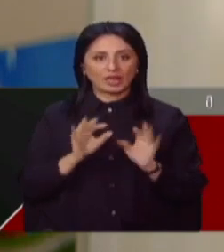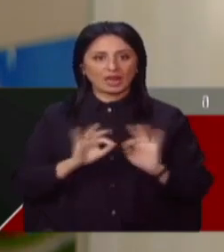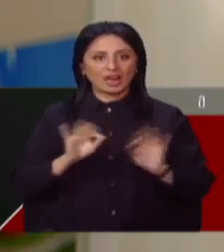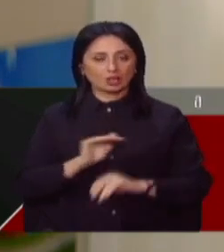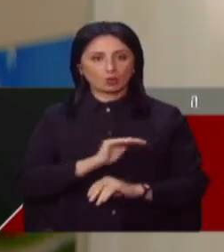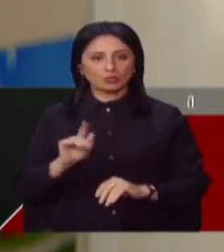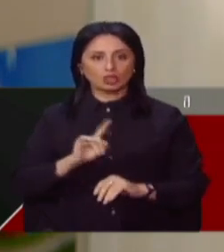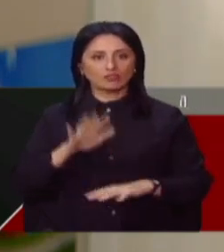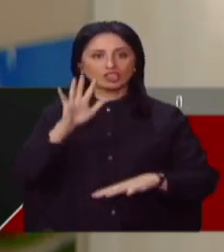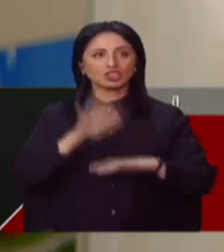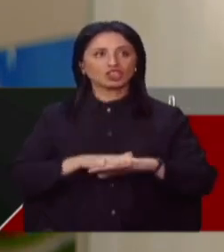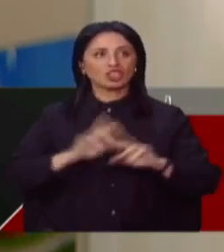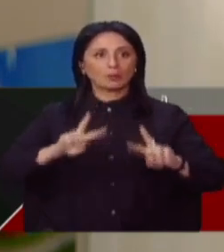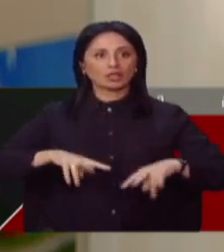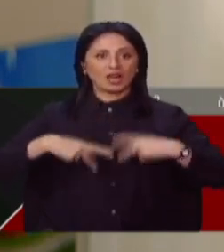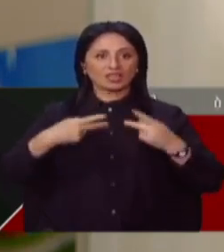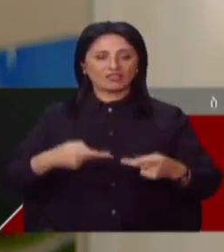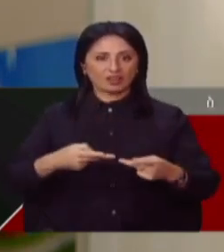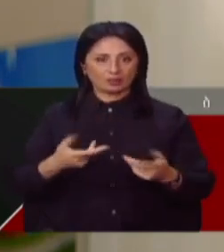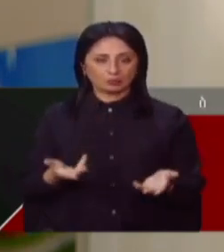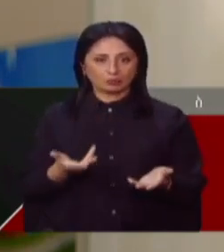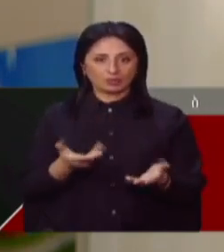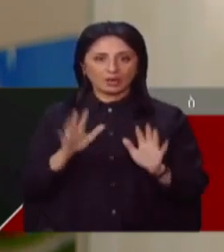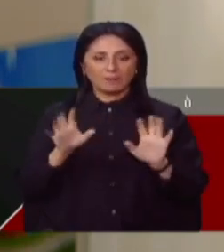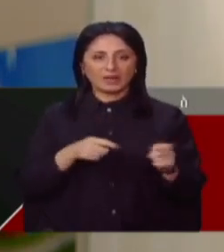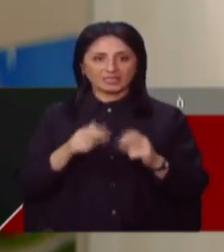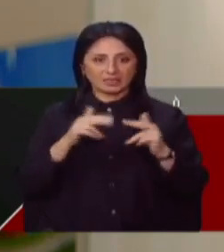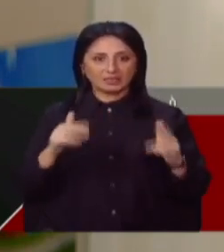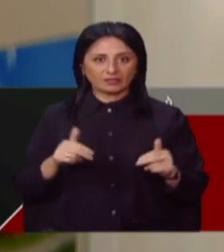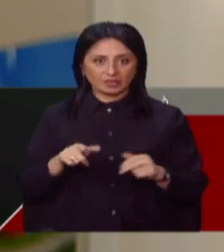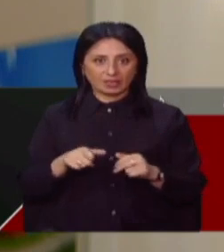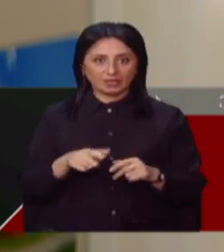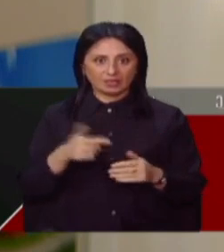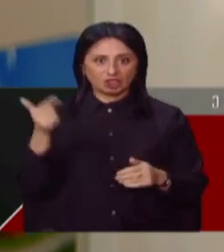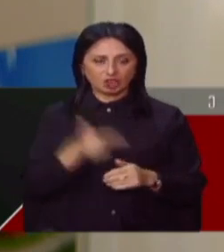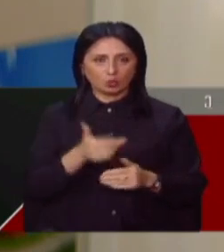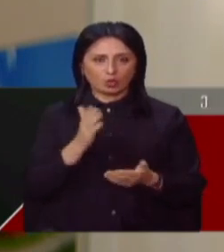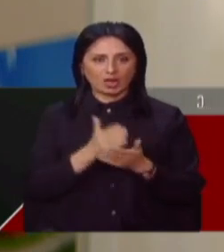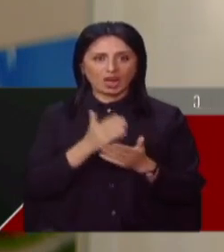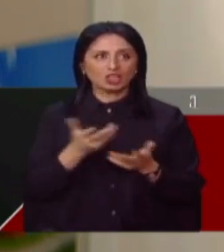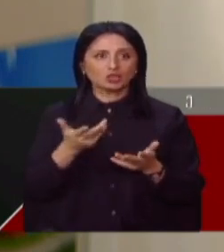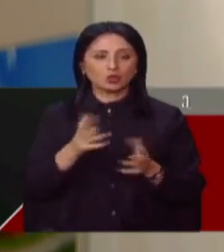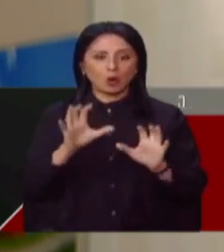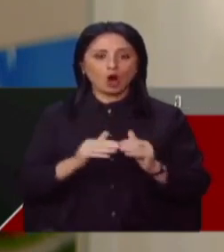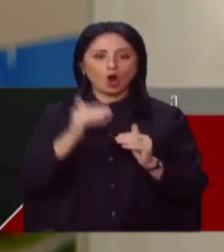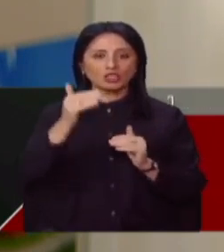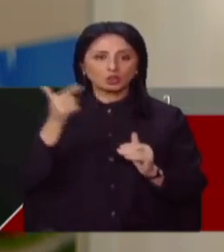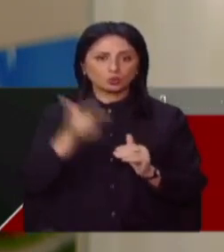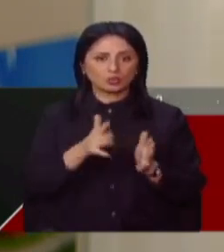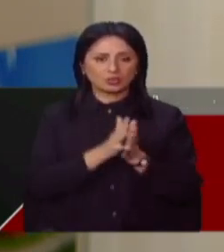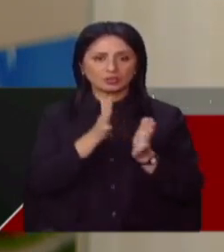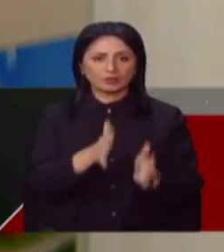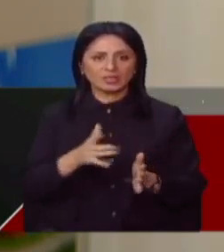განაცხადა ოფიციალურად, რომ შტაბად უნდა გადავაკეთო პრეზიდენტის სასახლე. ხო, ეს შეურაცხყოფა არის ინსტიტუციის, კონსტიტუციის